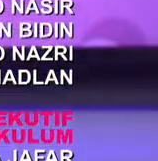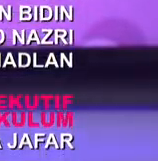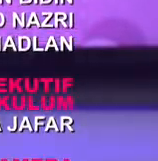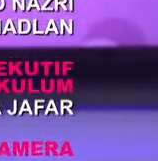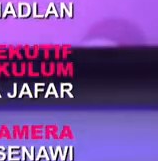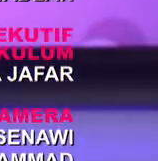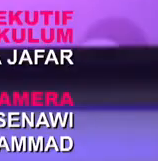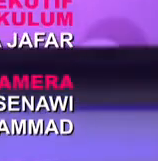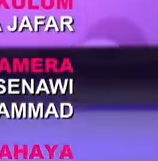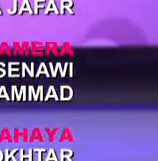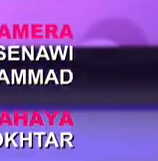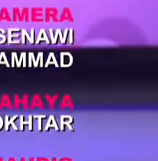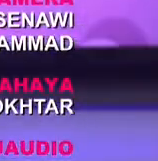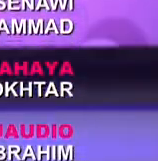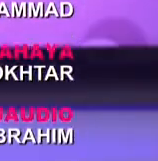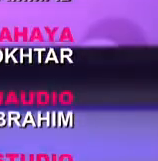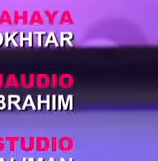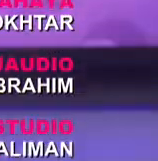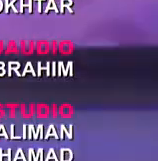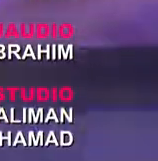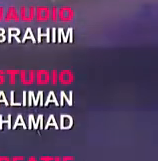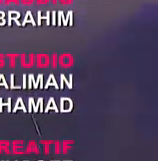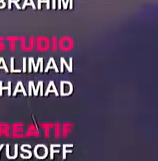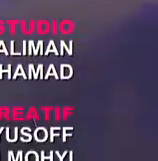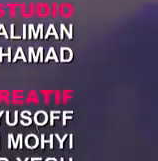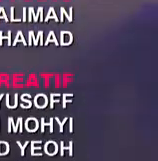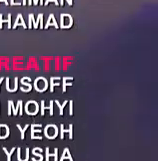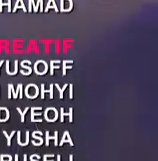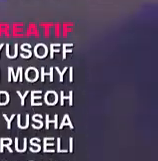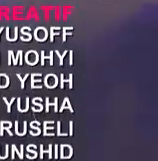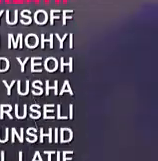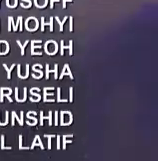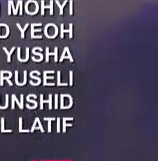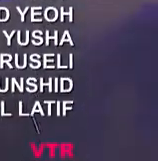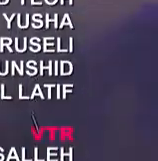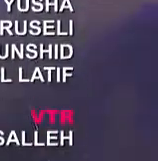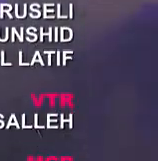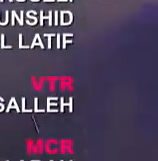nyanyi bersama 12 bulan dalam